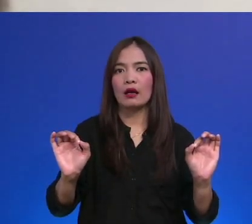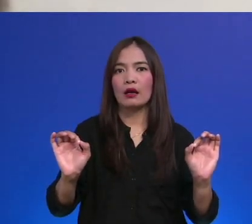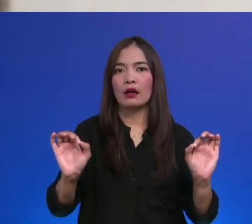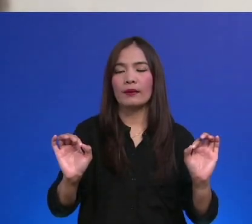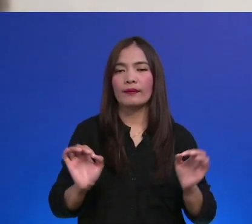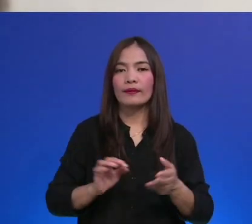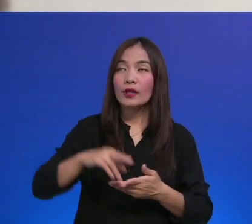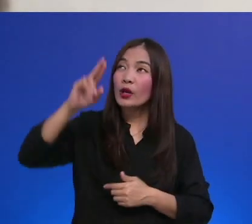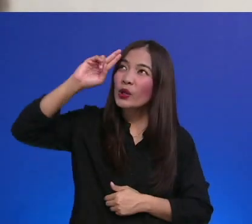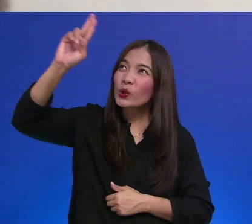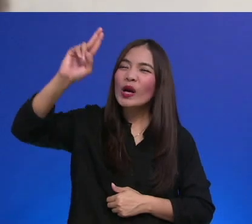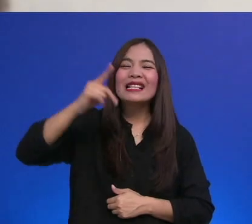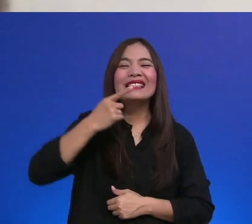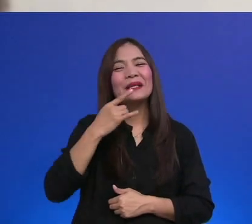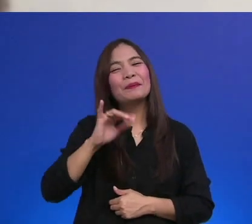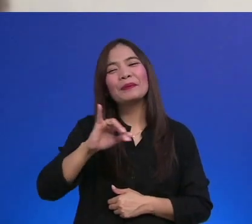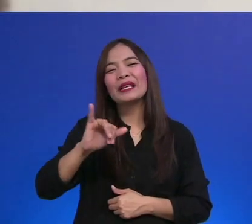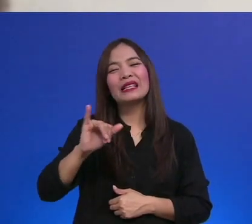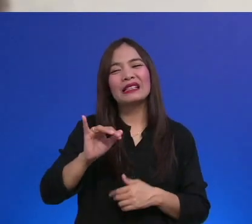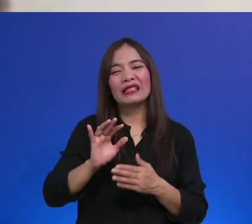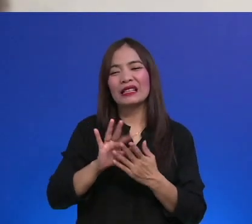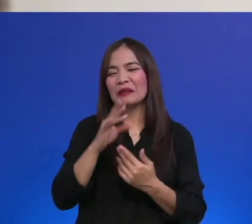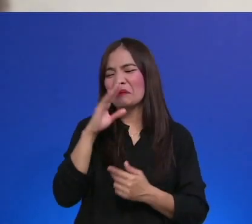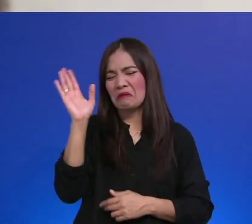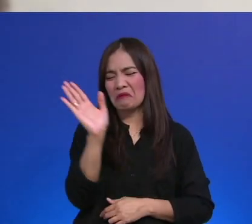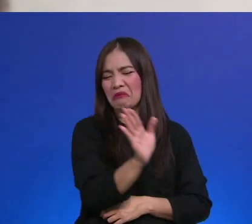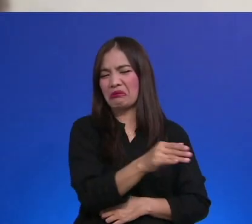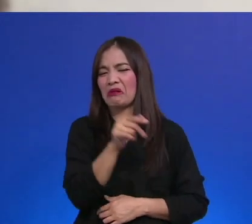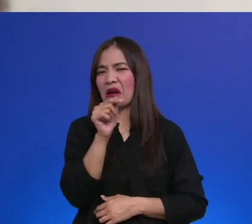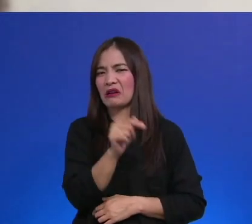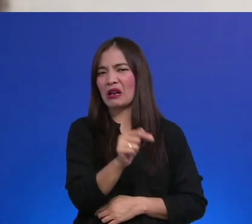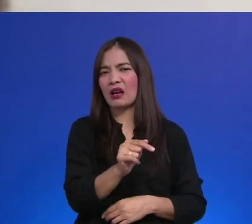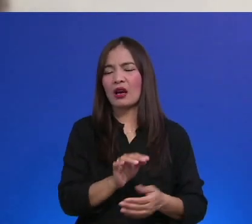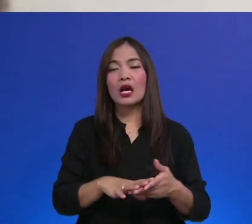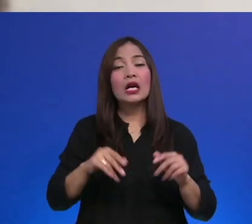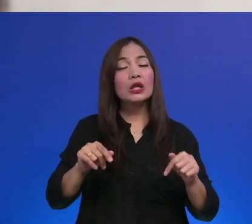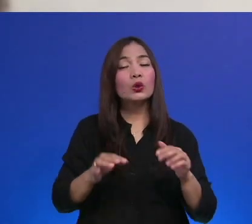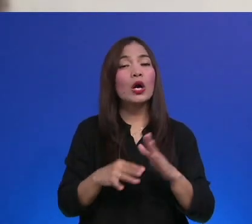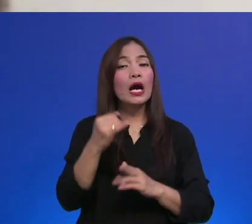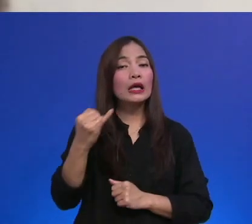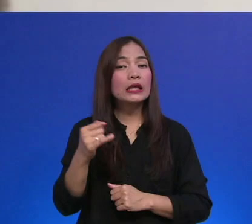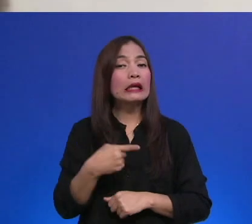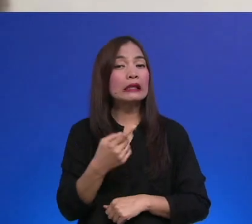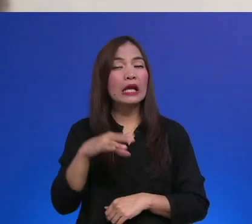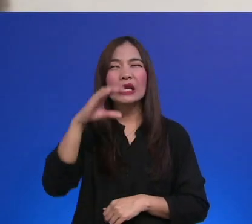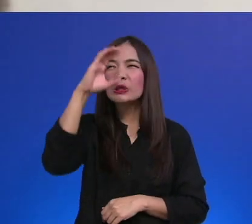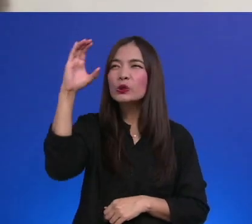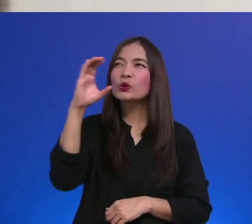Tuhan seakan-akan tidak memperdulikan saudara Nah di situ timbul kecurigaan